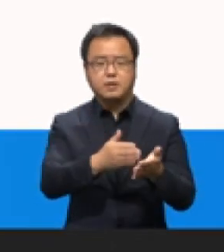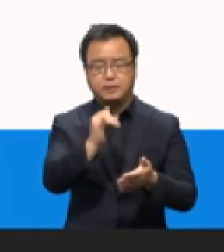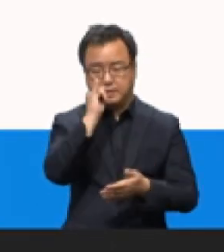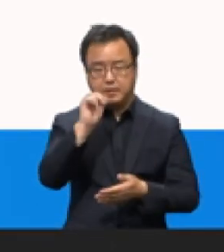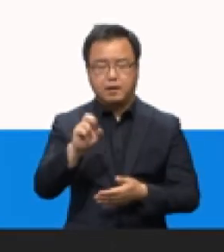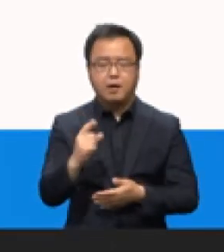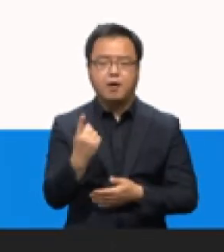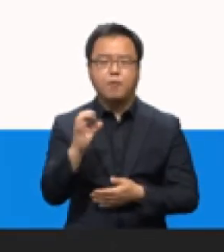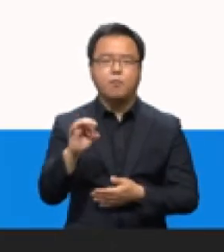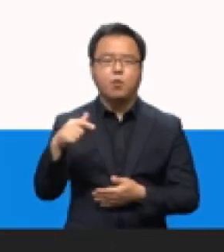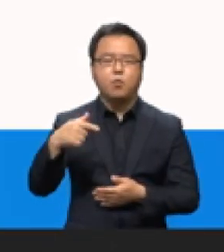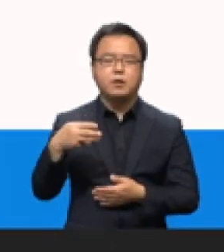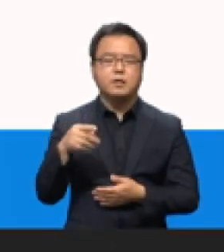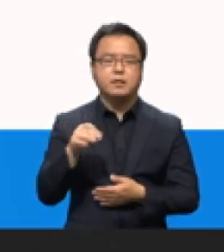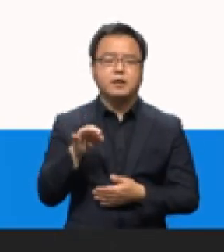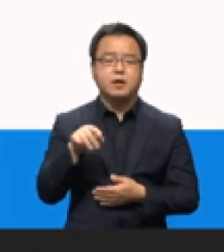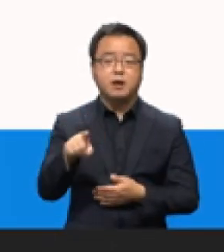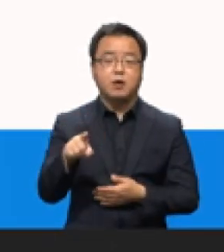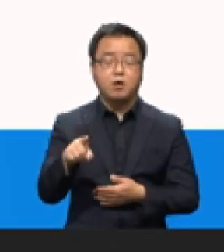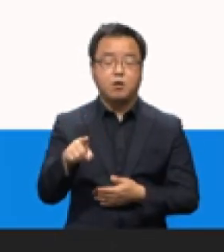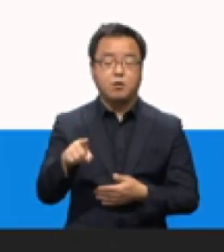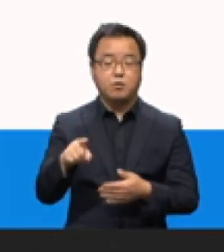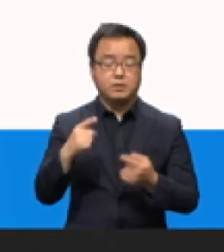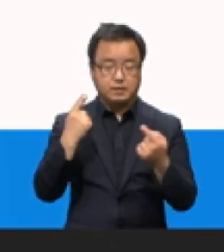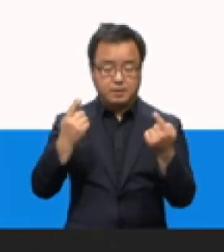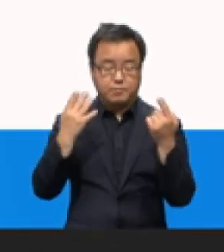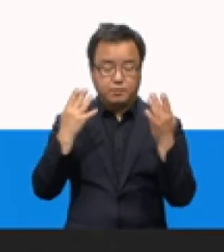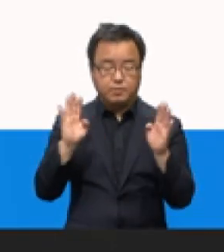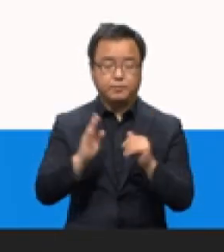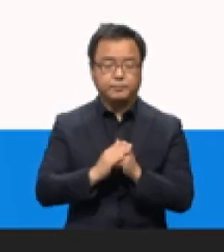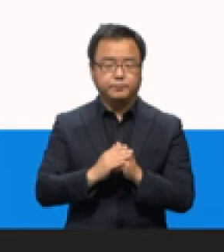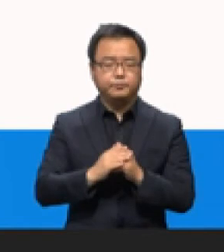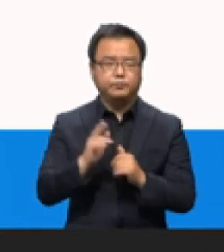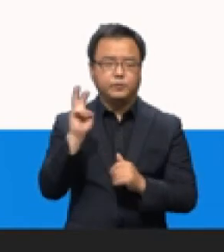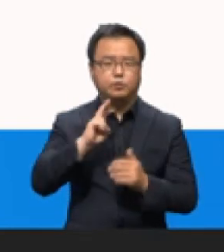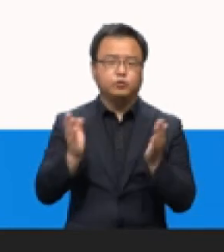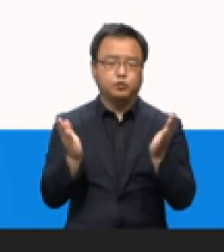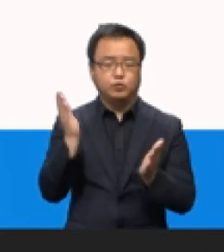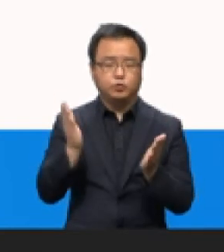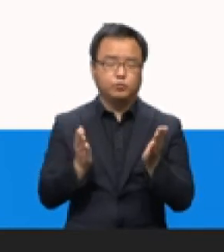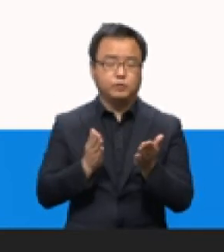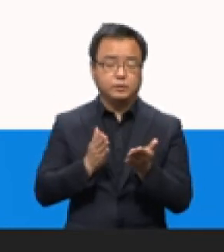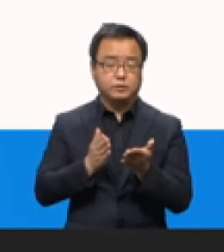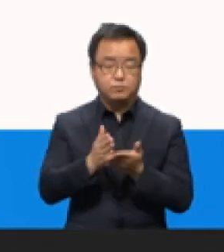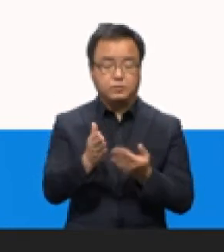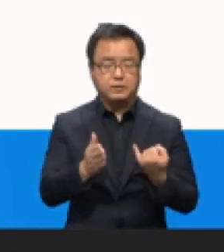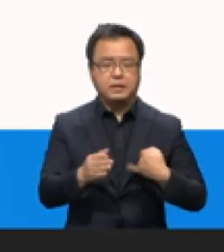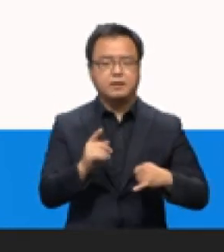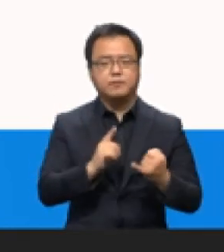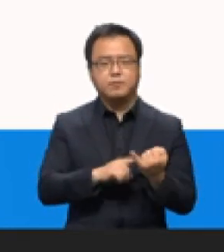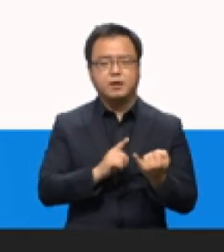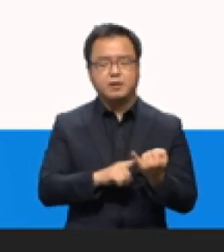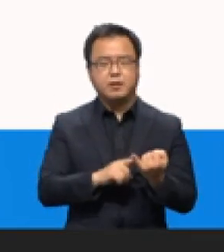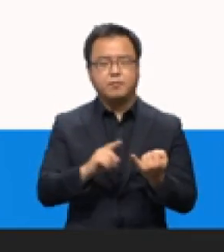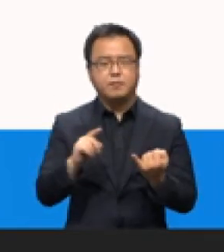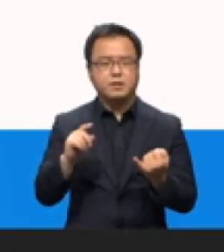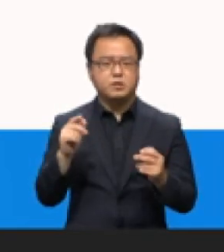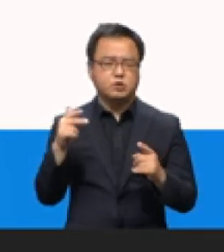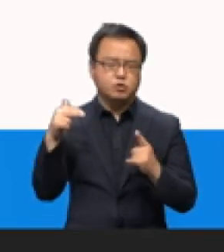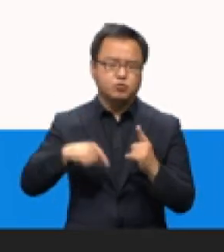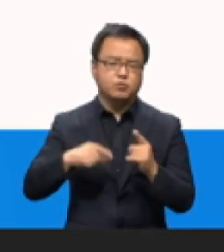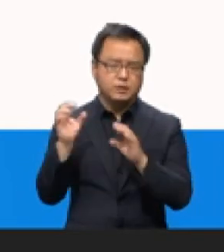몽클레어 주립대에서 뮤지컬을 전공하는 딸을 둔 마사 레오나드는 일주일에 공연 8개를 하면서 노래하고